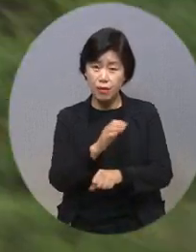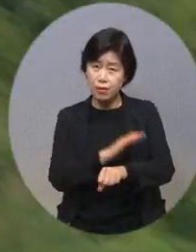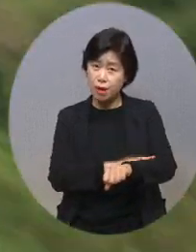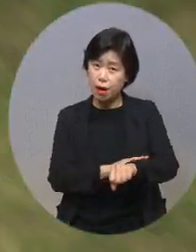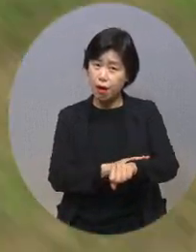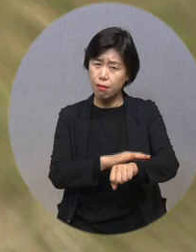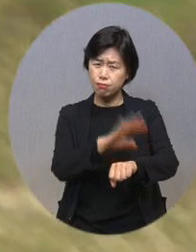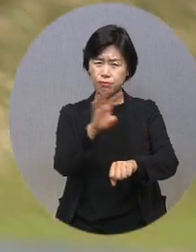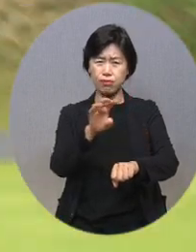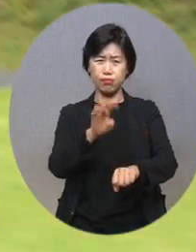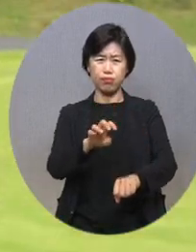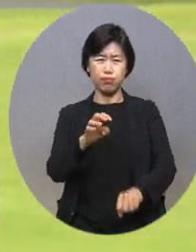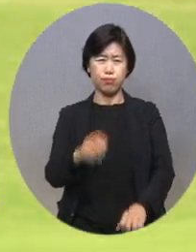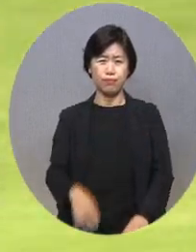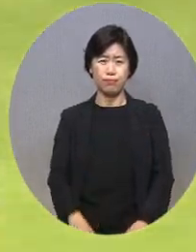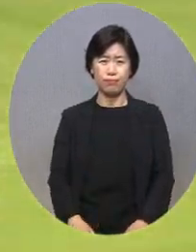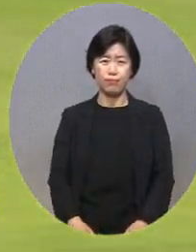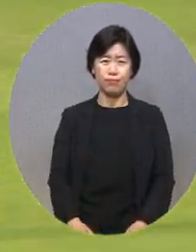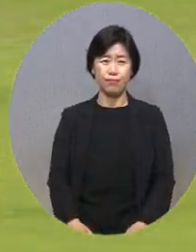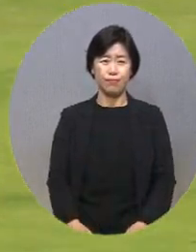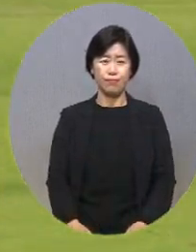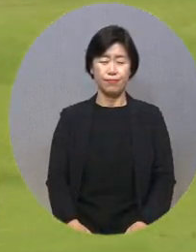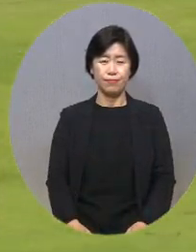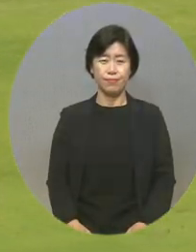굿샷이라고 탑볼 소리 나는데?